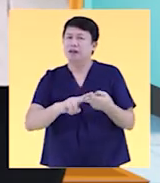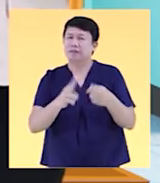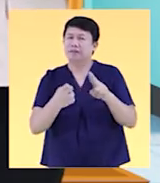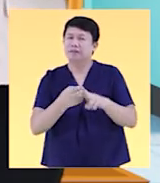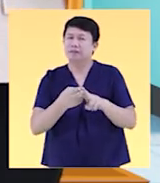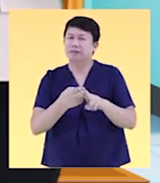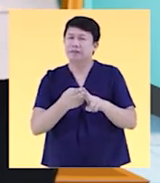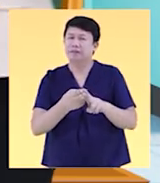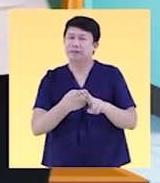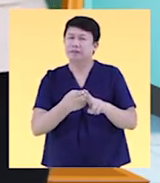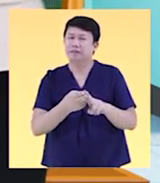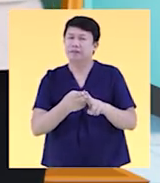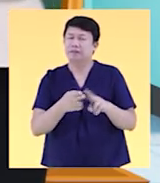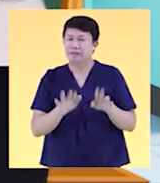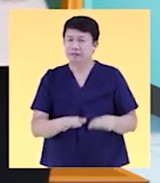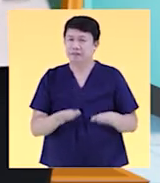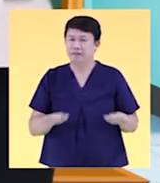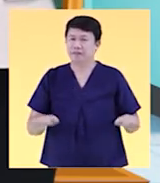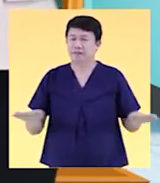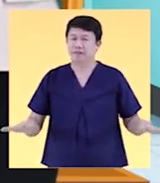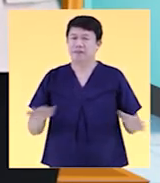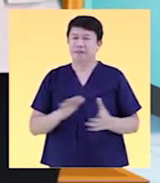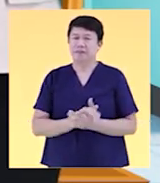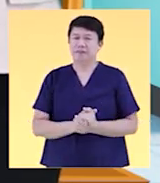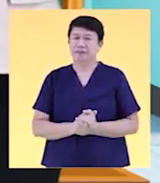number ang mga ito mga bata?